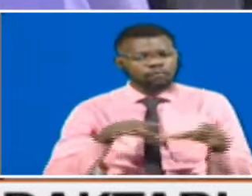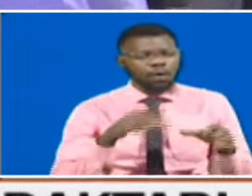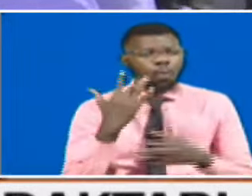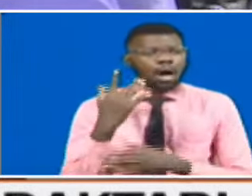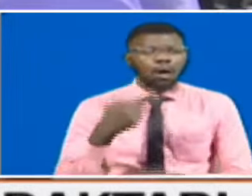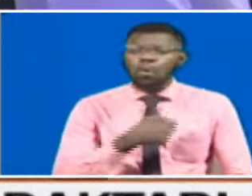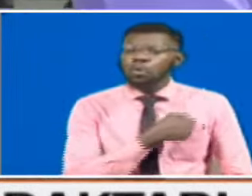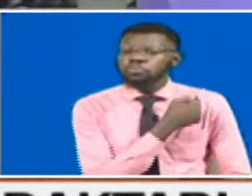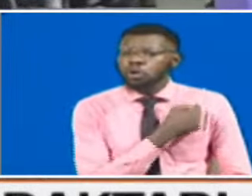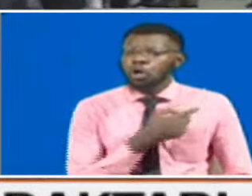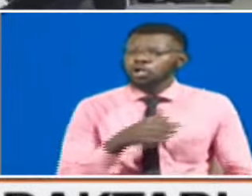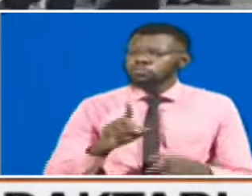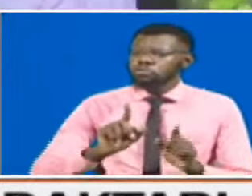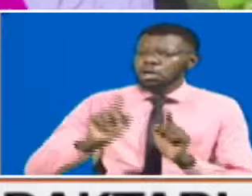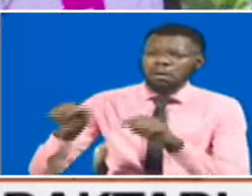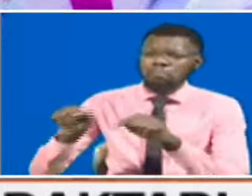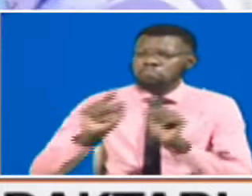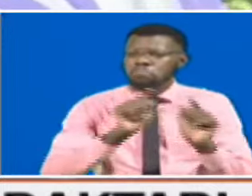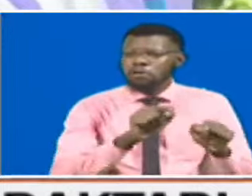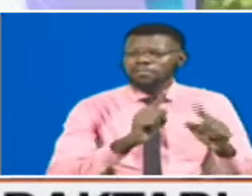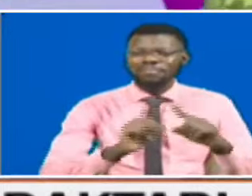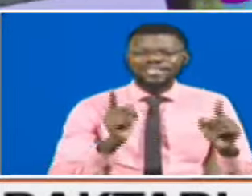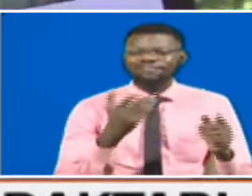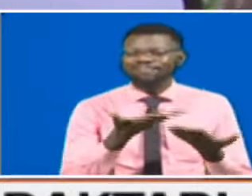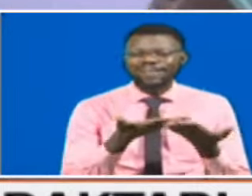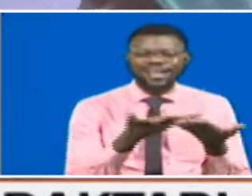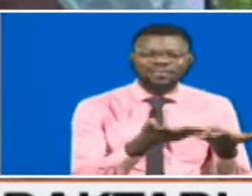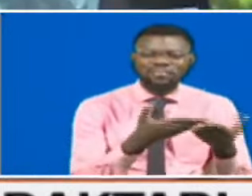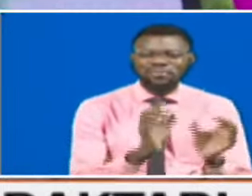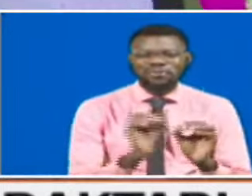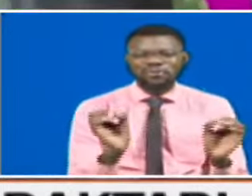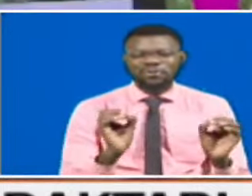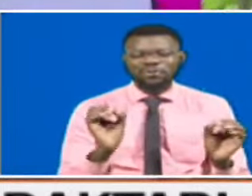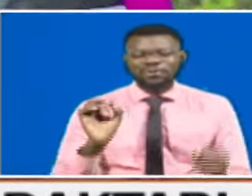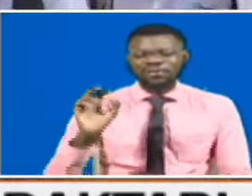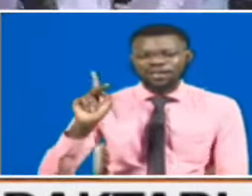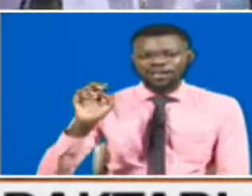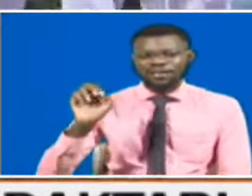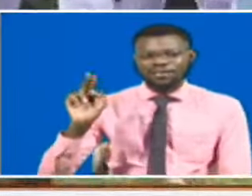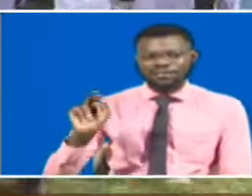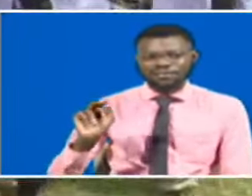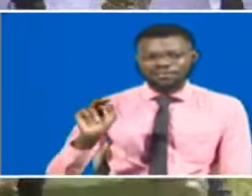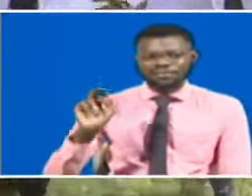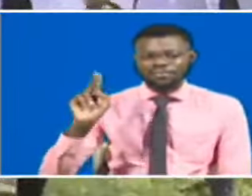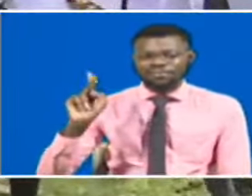katika hospitali za kibinafsi. Ken Gashuhi, KTN News.